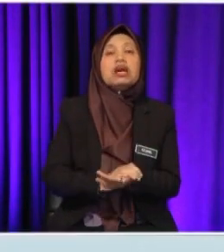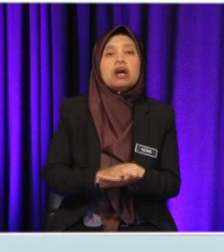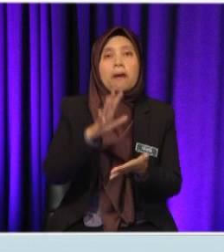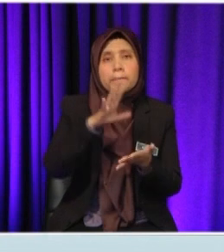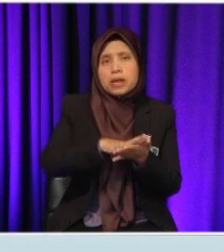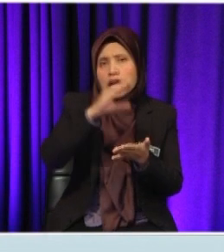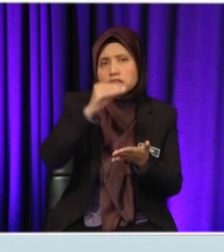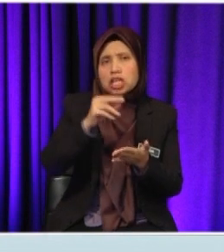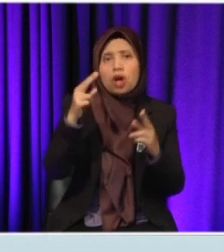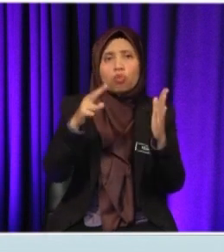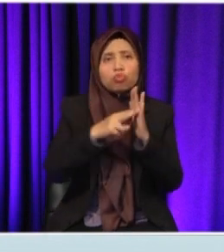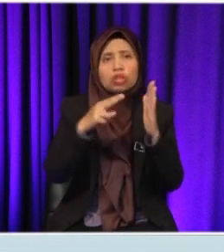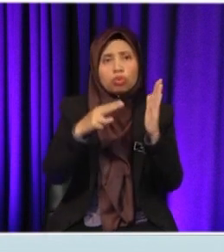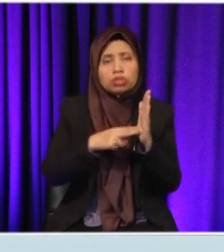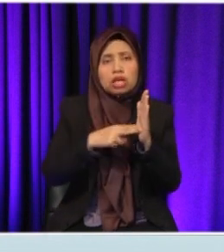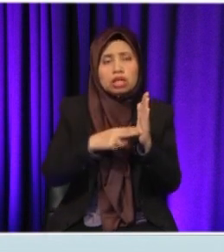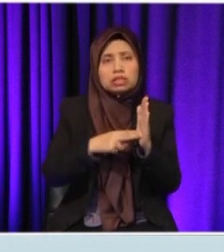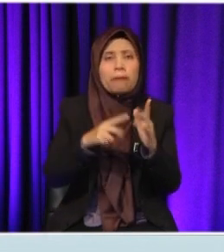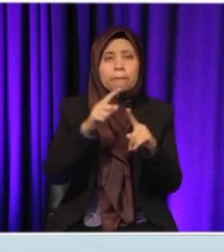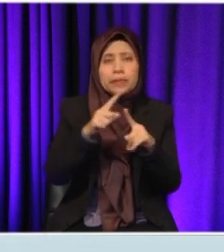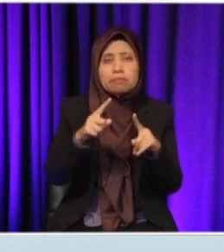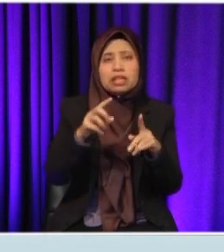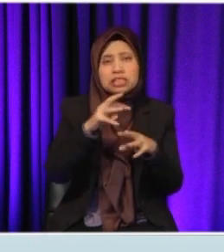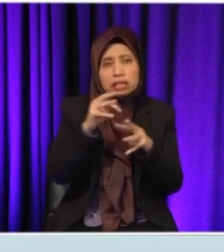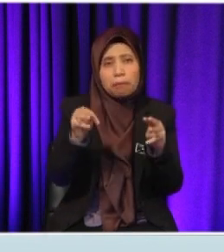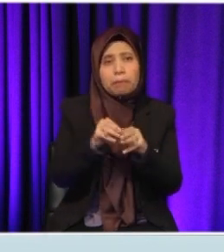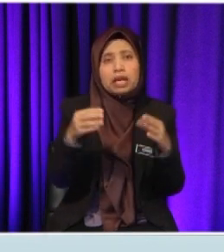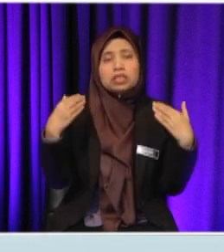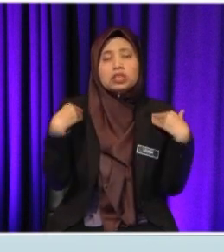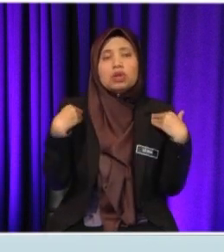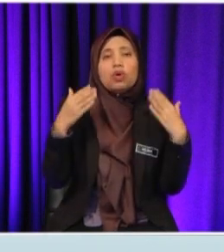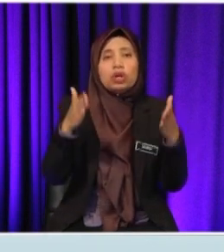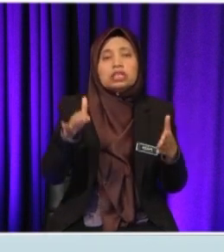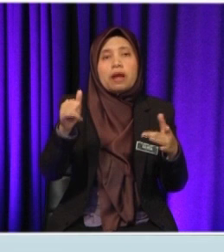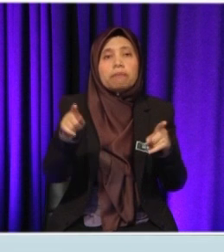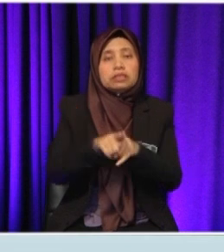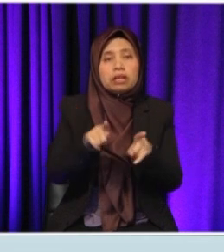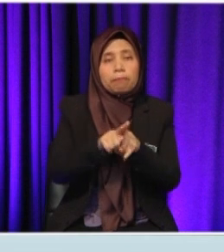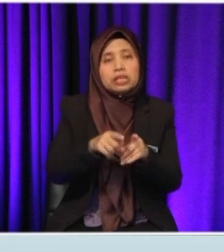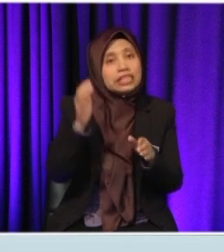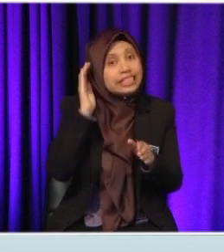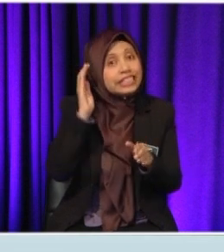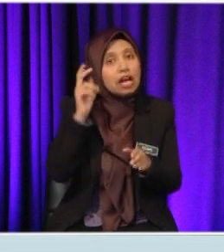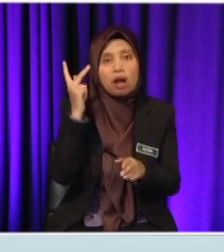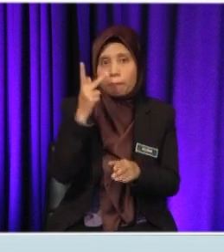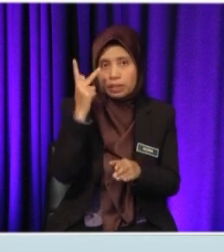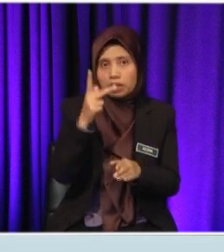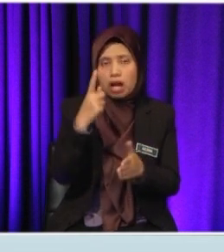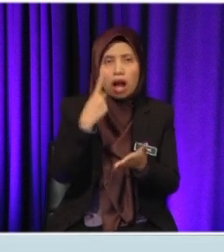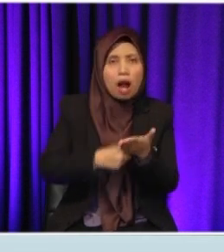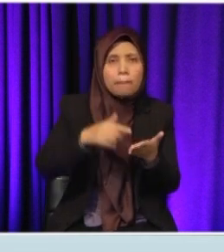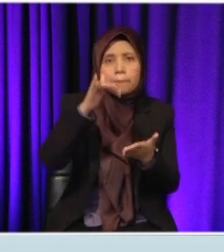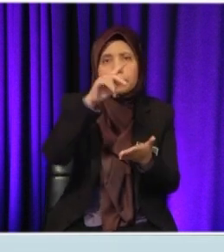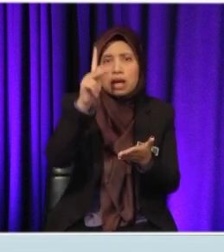belajar undang-undang. Jekahnya seolah-olah ada orang lain di kamar itu yang ingin bersama mendengar pandangannya. Okey, apakah yang